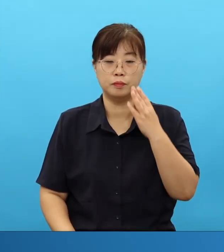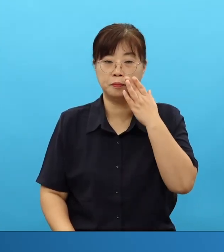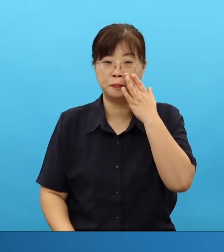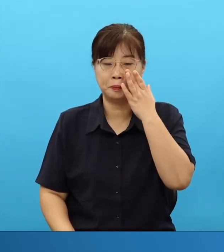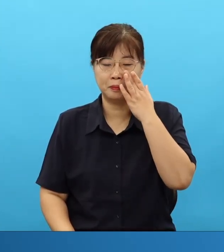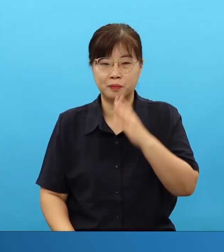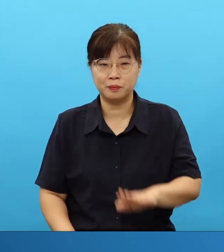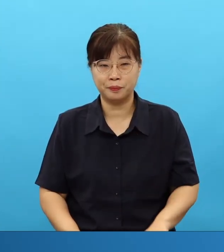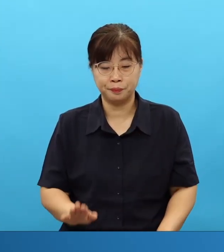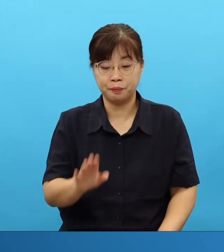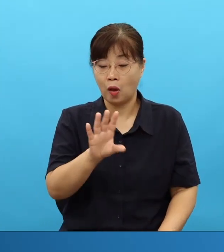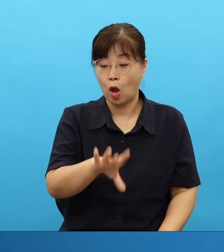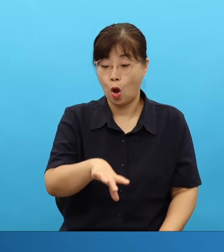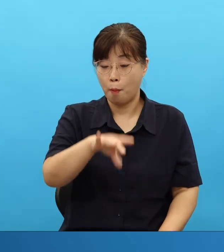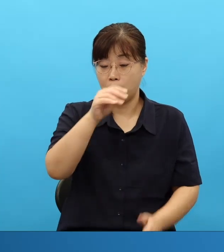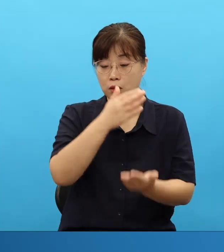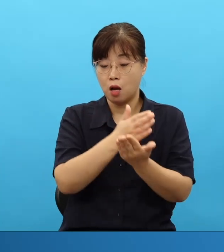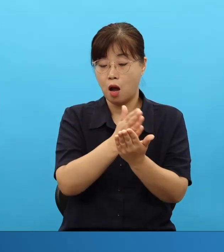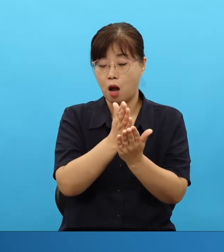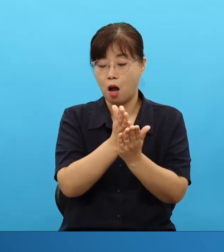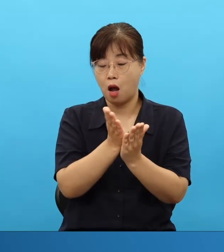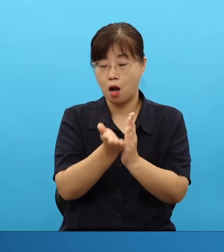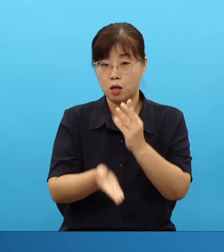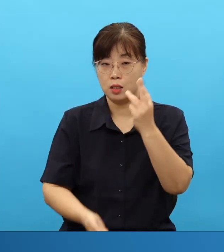세 가지 먼저 알려줘야